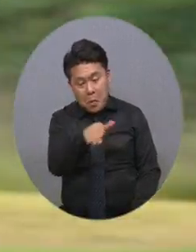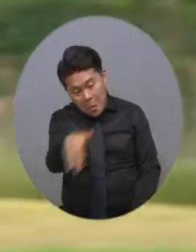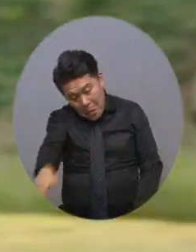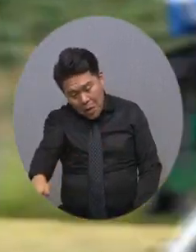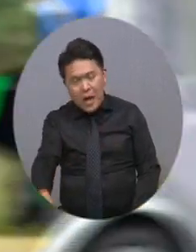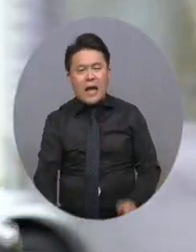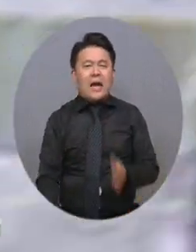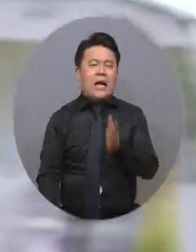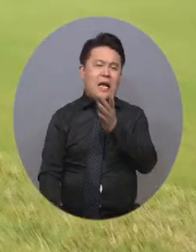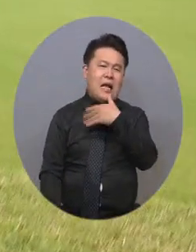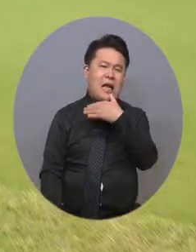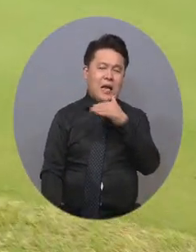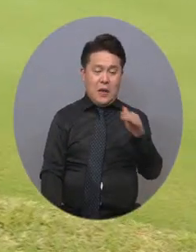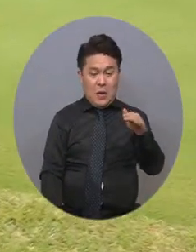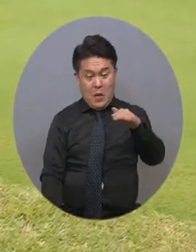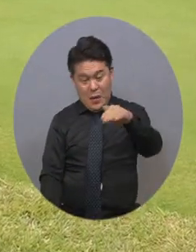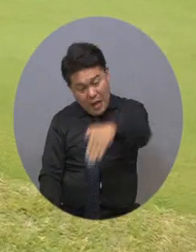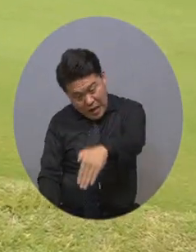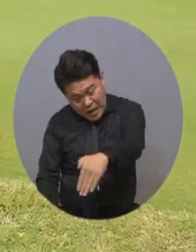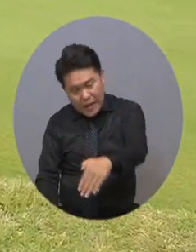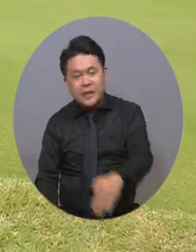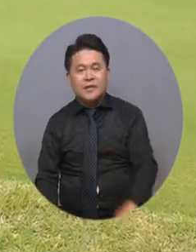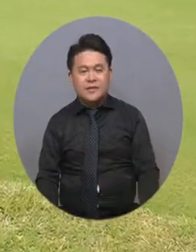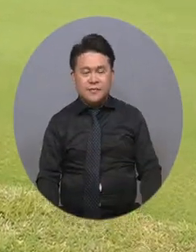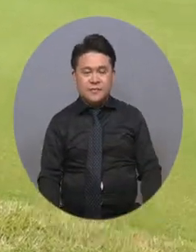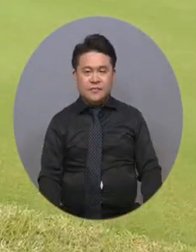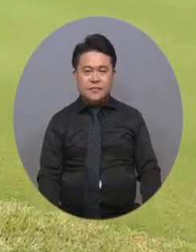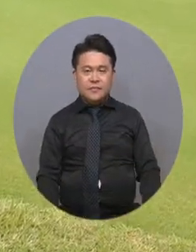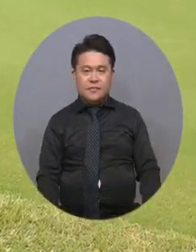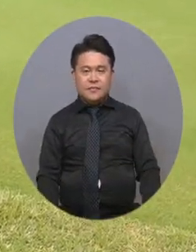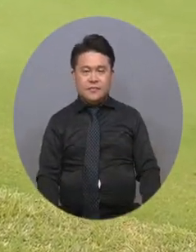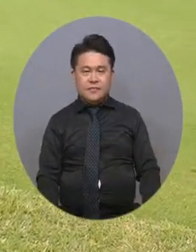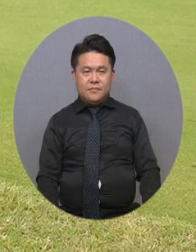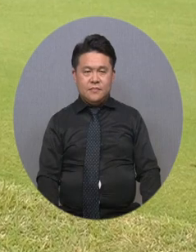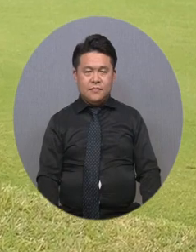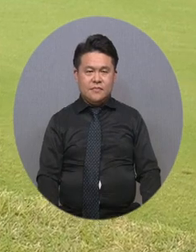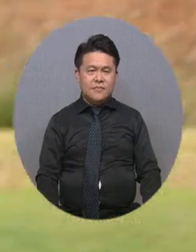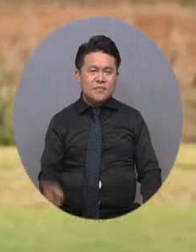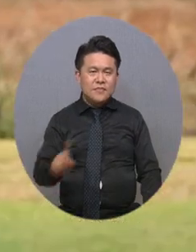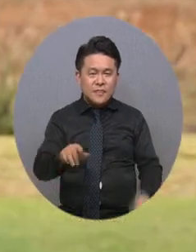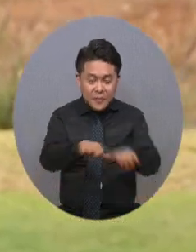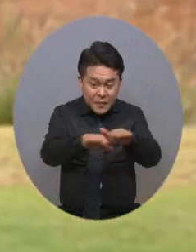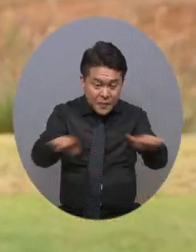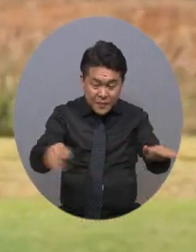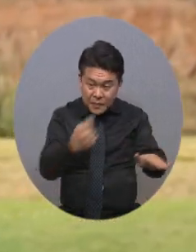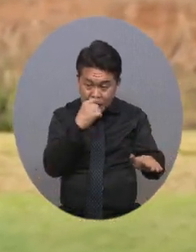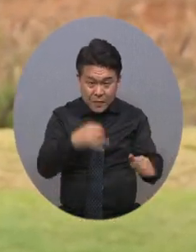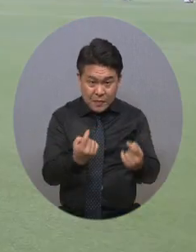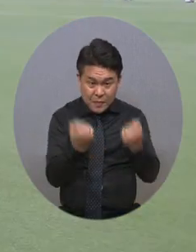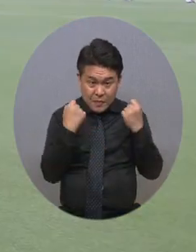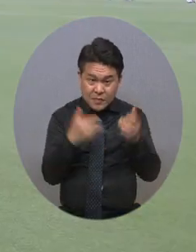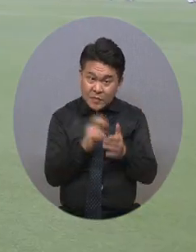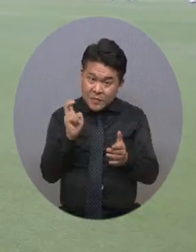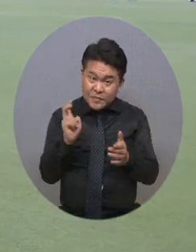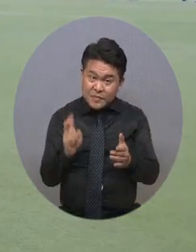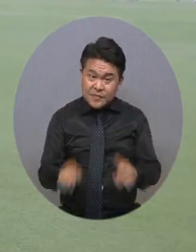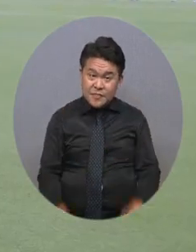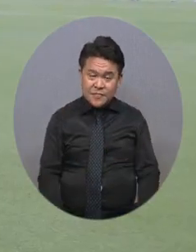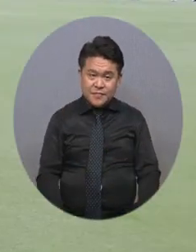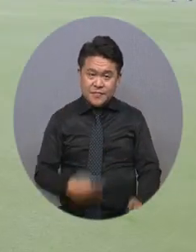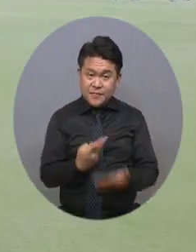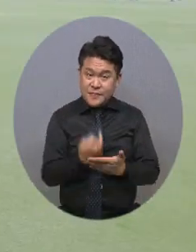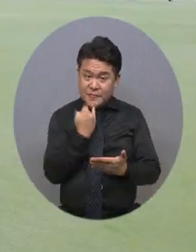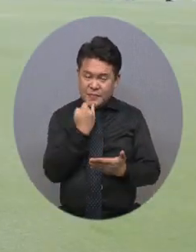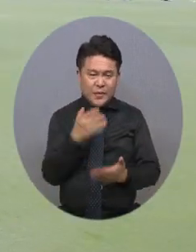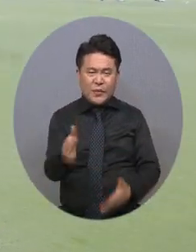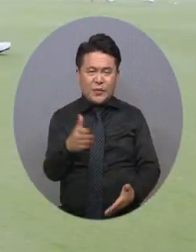라이브는 어디 학원 다녔나봐요. 그린에 누워도 되나? 라이 거의 없어. 없어, 거의